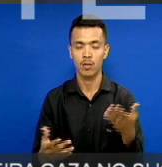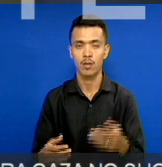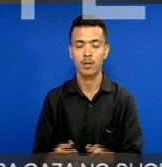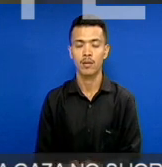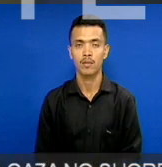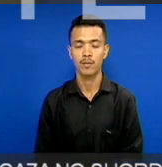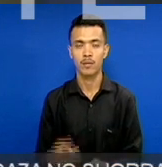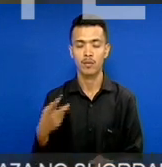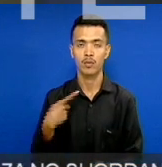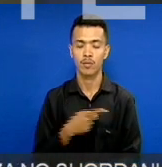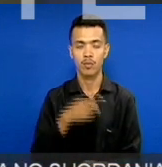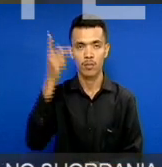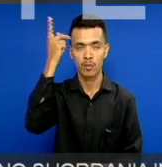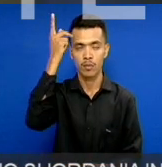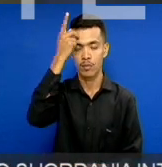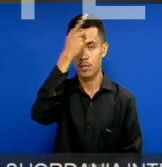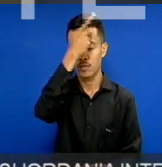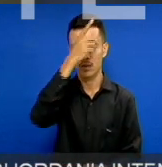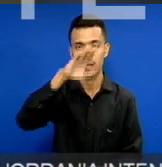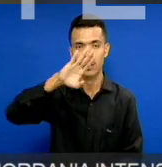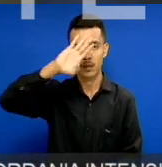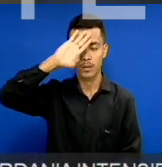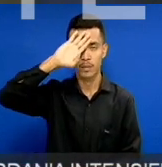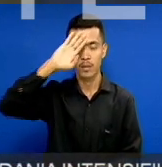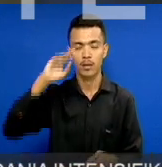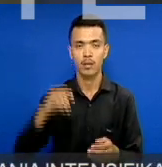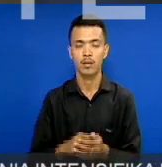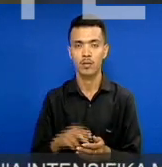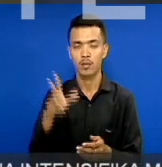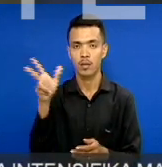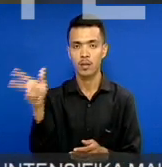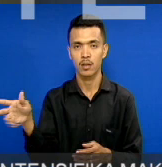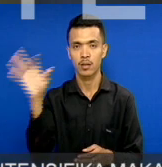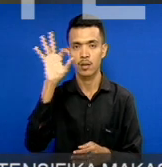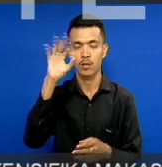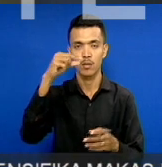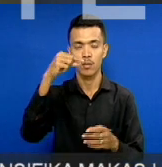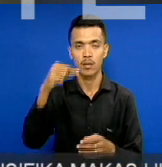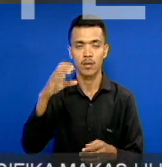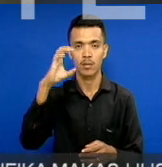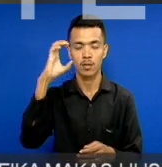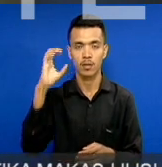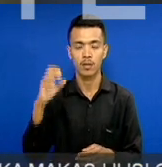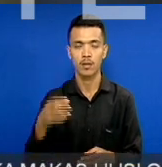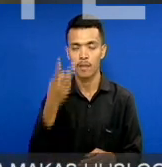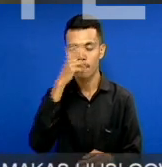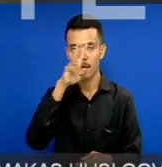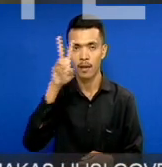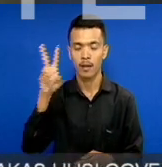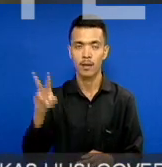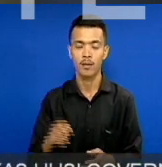hotu, ulung moras, ising manas to 39 grado Celsius. Depois detectamos